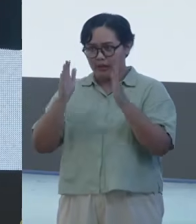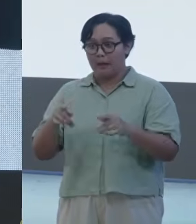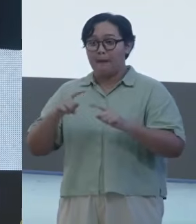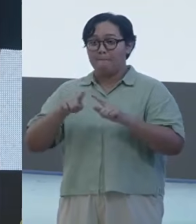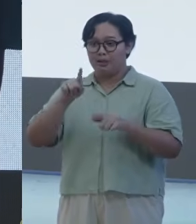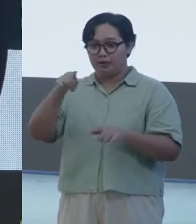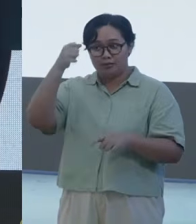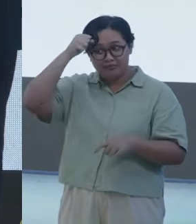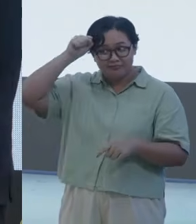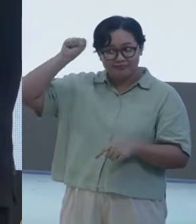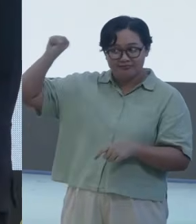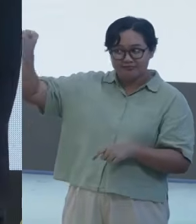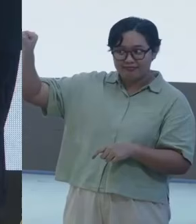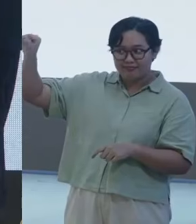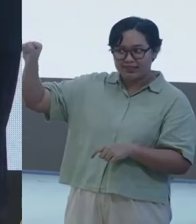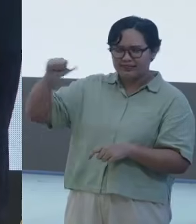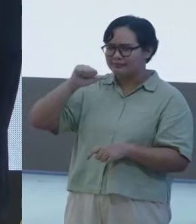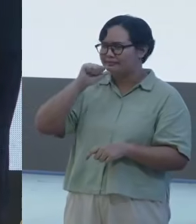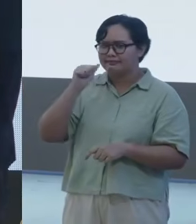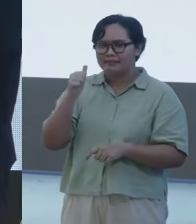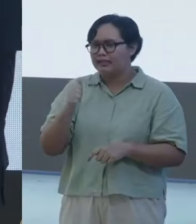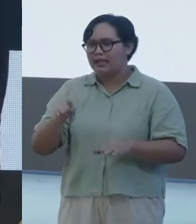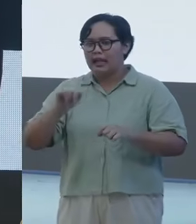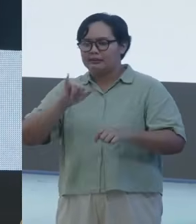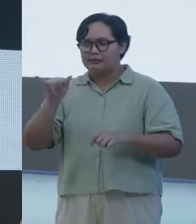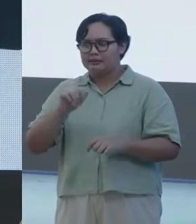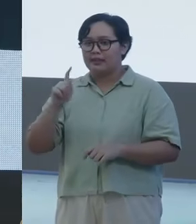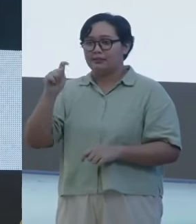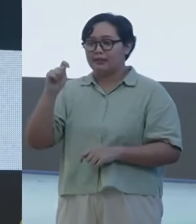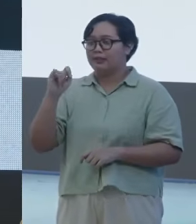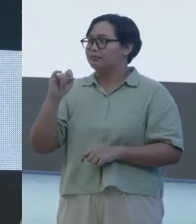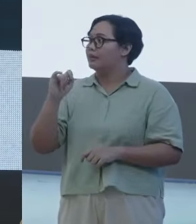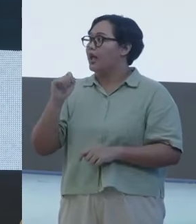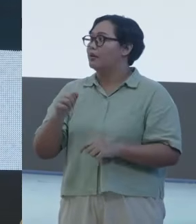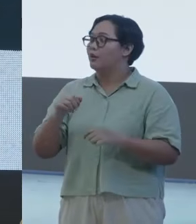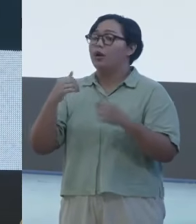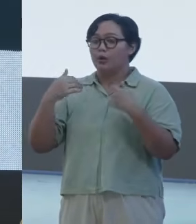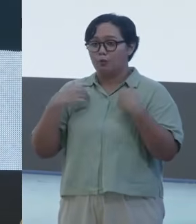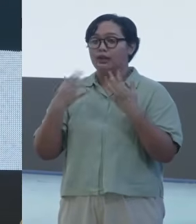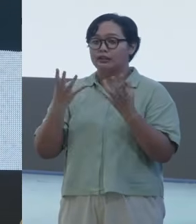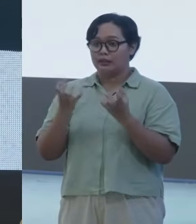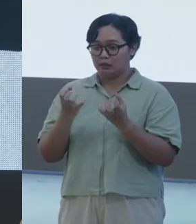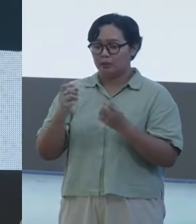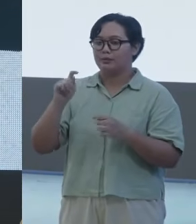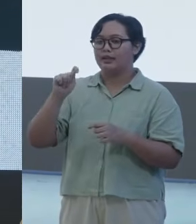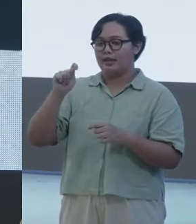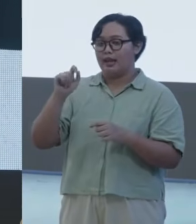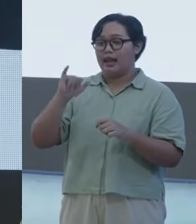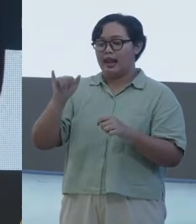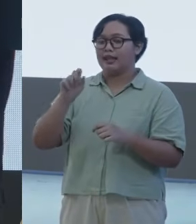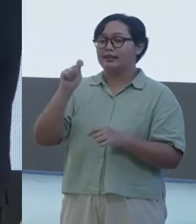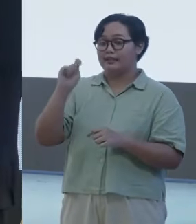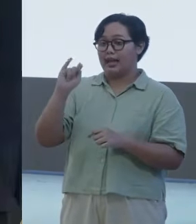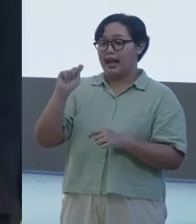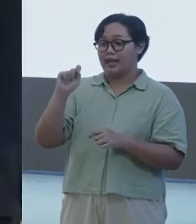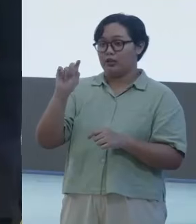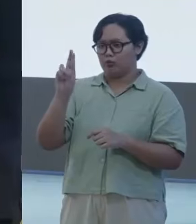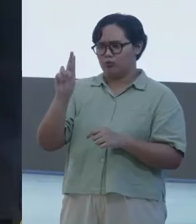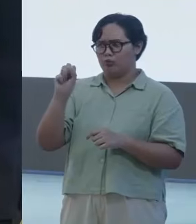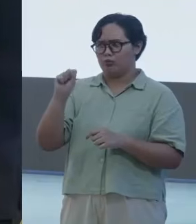Gusto natin maging katulad ni Titus, isang tapat na disipulo. Ayaw nating gumaya kay